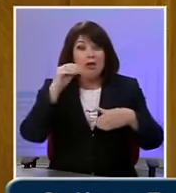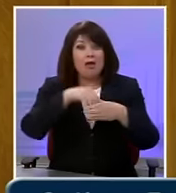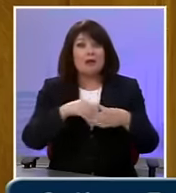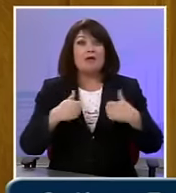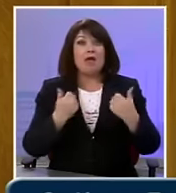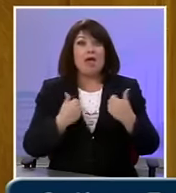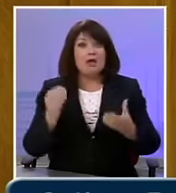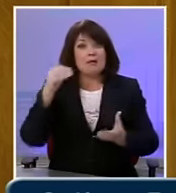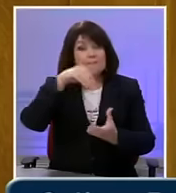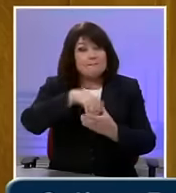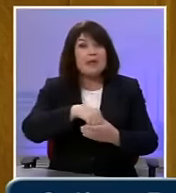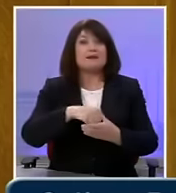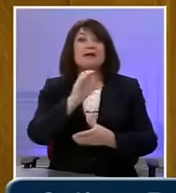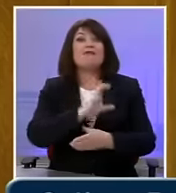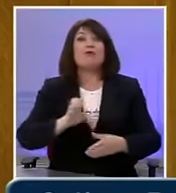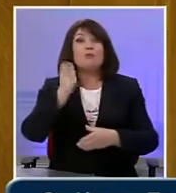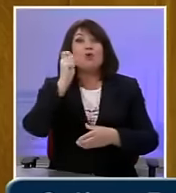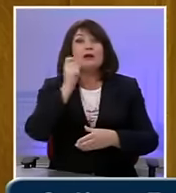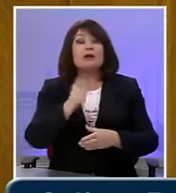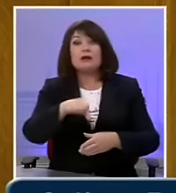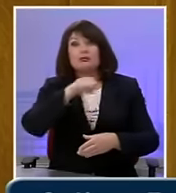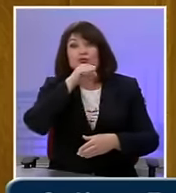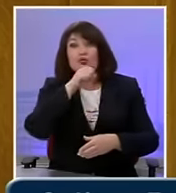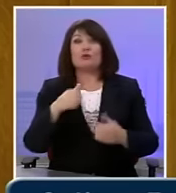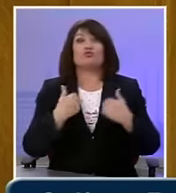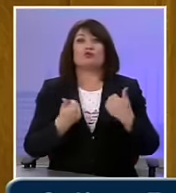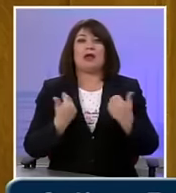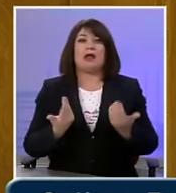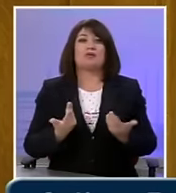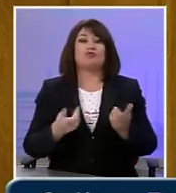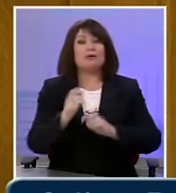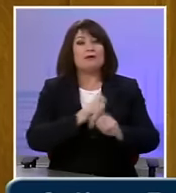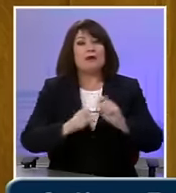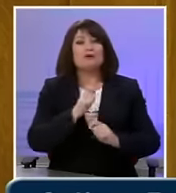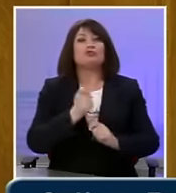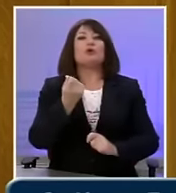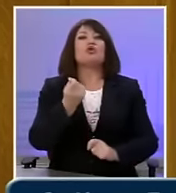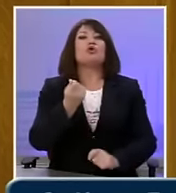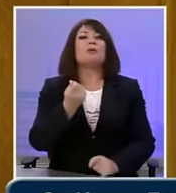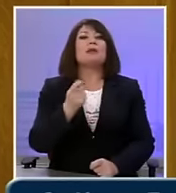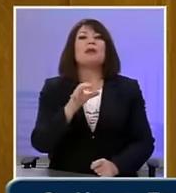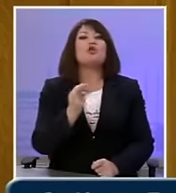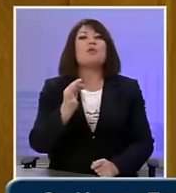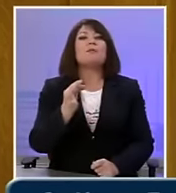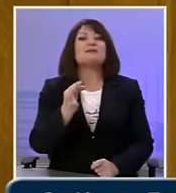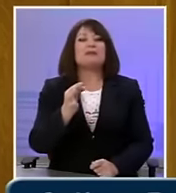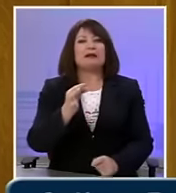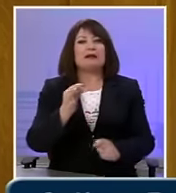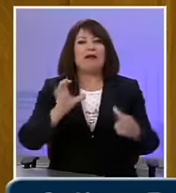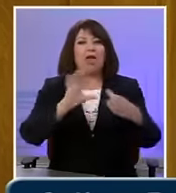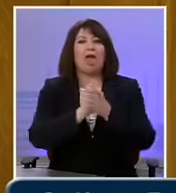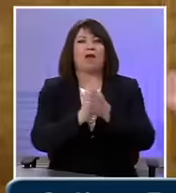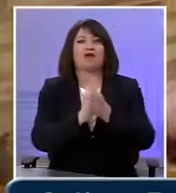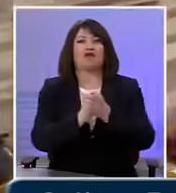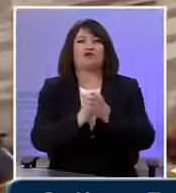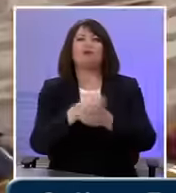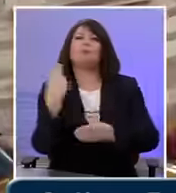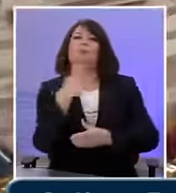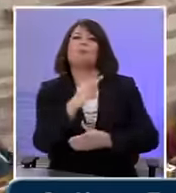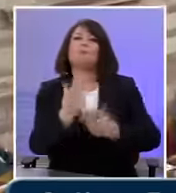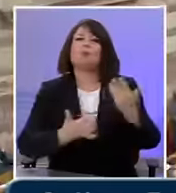στον πυρήνα των ευρωπαϊκών πολιτικών. Εγώ αυτό που επιθυμώ είναι η οικονομική και νομισματική ένωση να έχει το δικό της προϋπολογισμό,